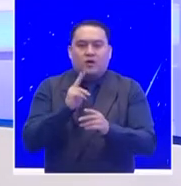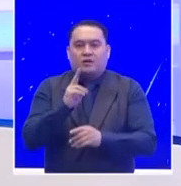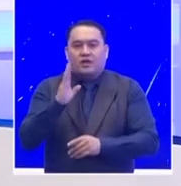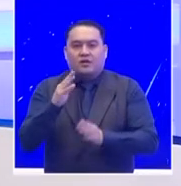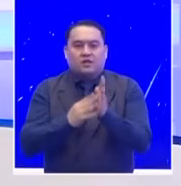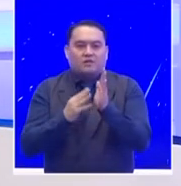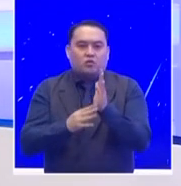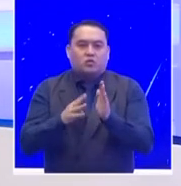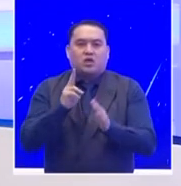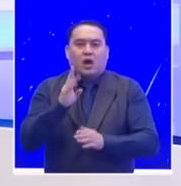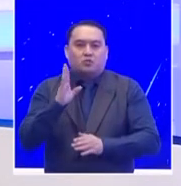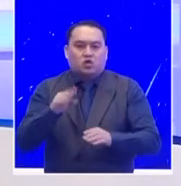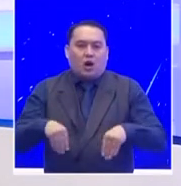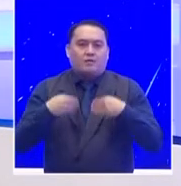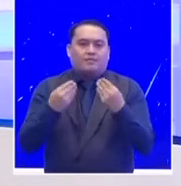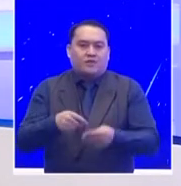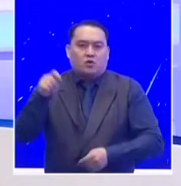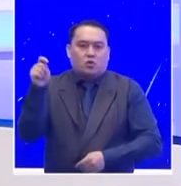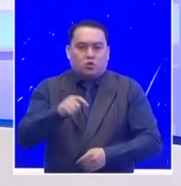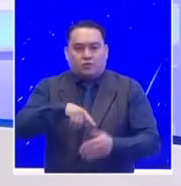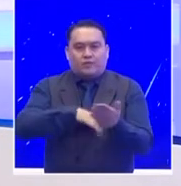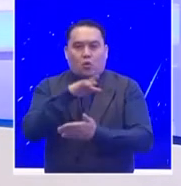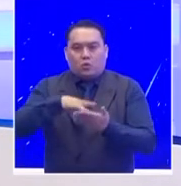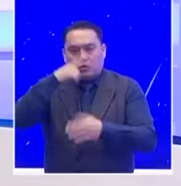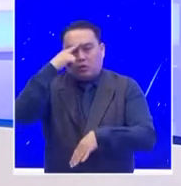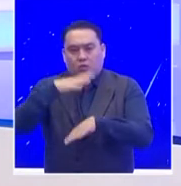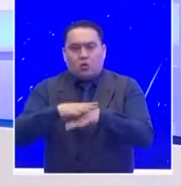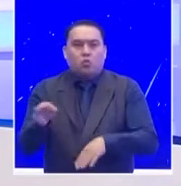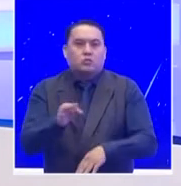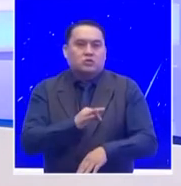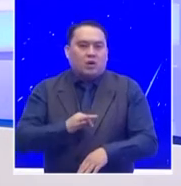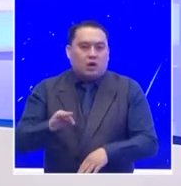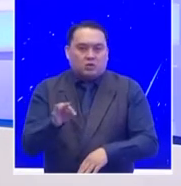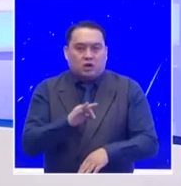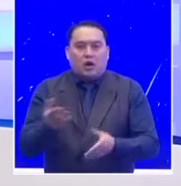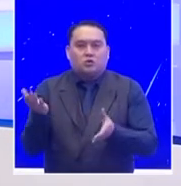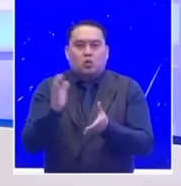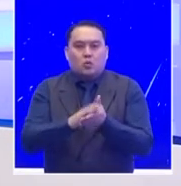90 местных жителей. В рамках рабочего визита в город аким Алматинской области Амандык